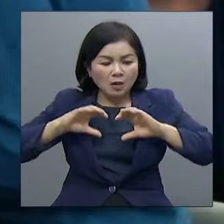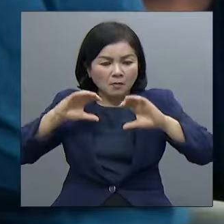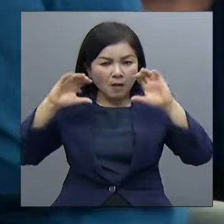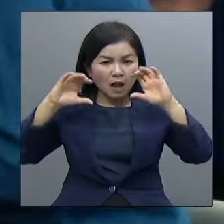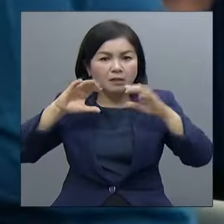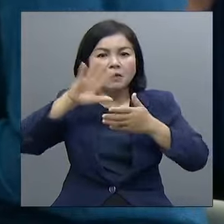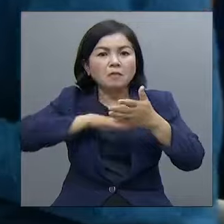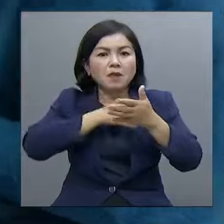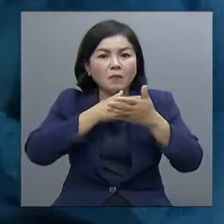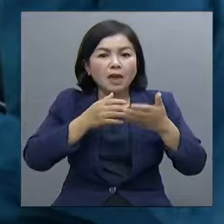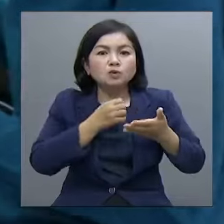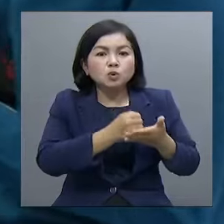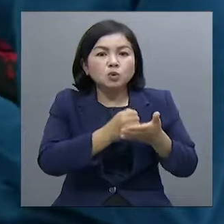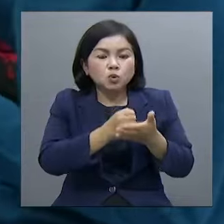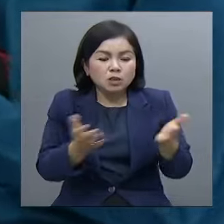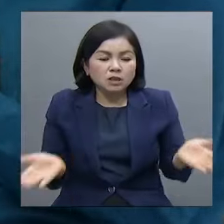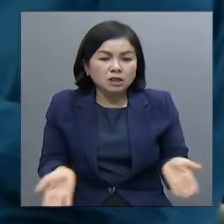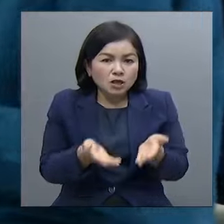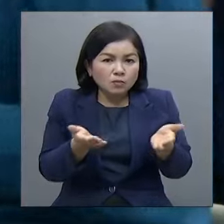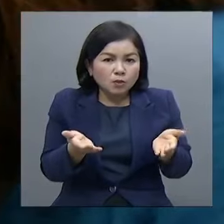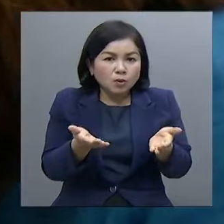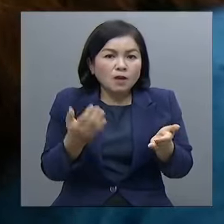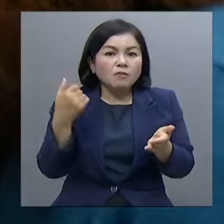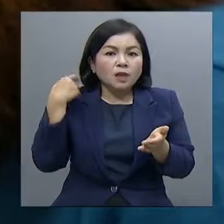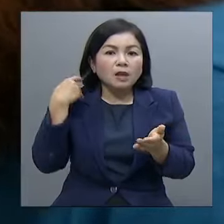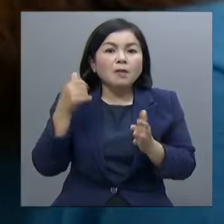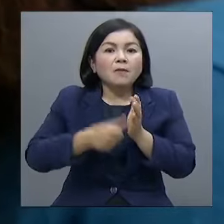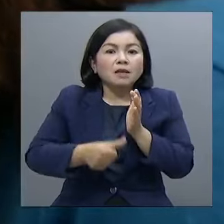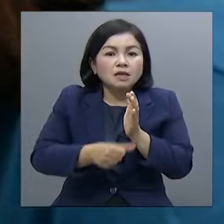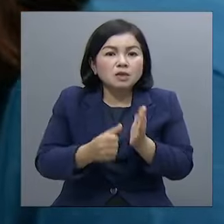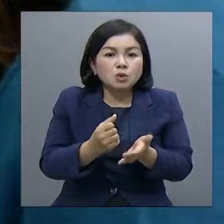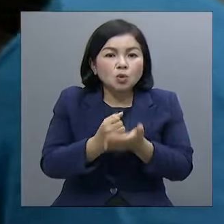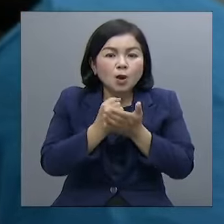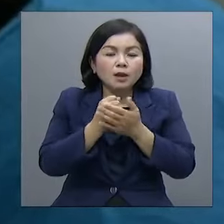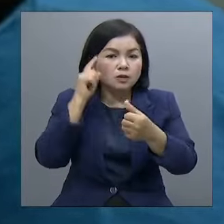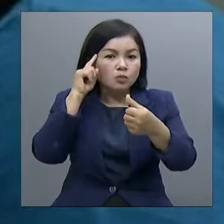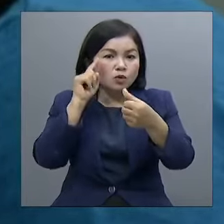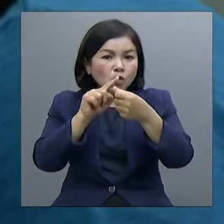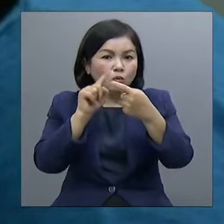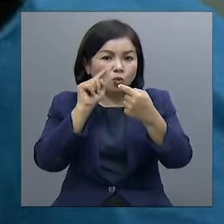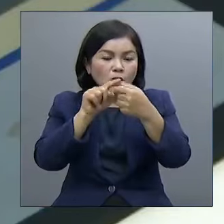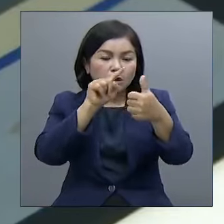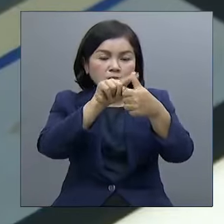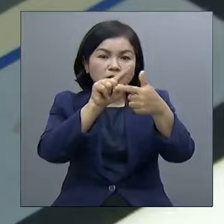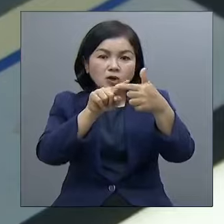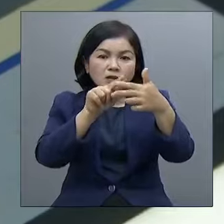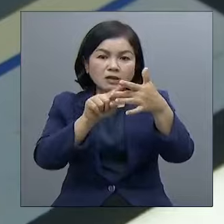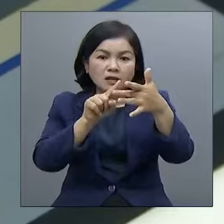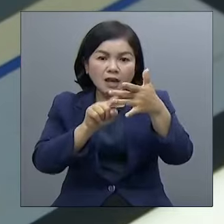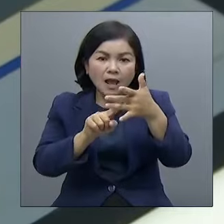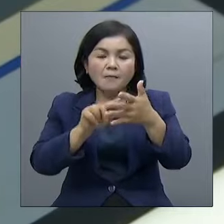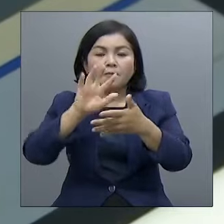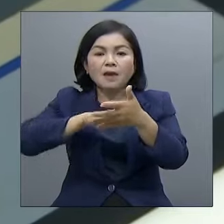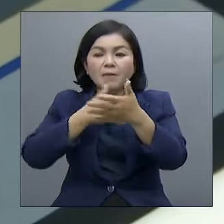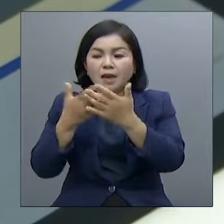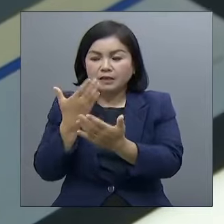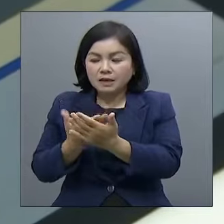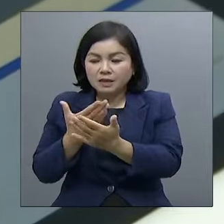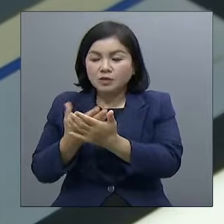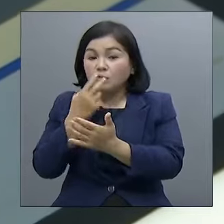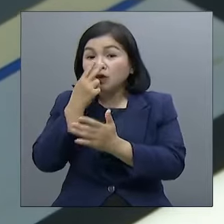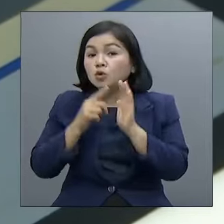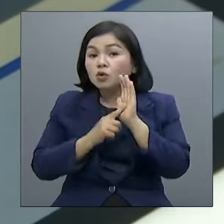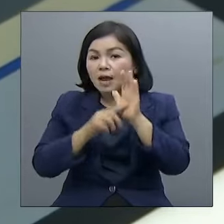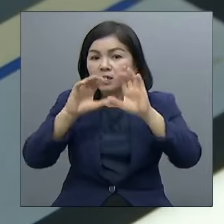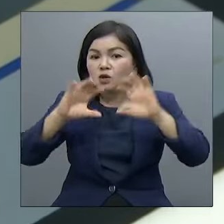ตรการออกมาสนับสนุนค่ะได้แก่มาตรการทางภาษี5มาตรการและมาตรการทางการเงินอีก2มาตรการนะคะไปฟังตัวอย่างมาตรการทาง